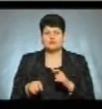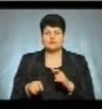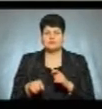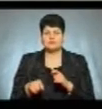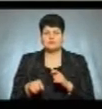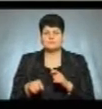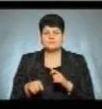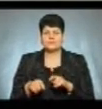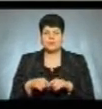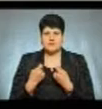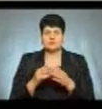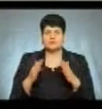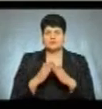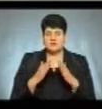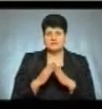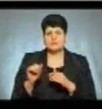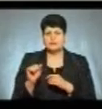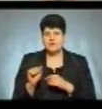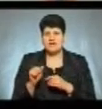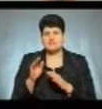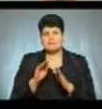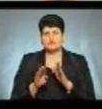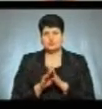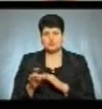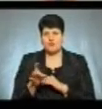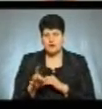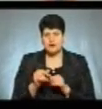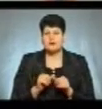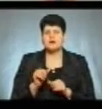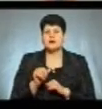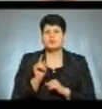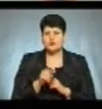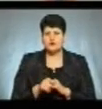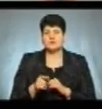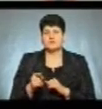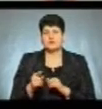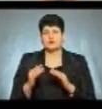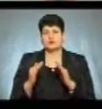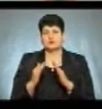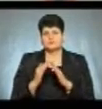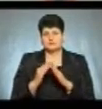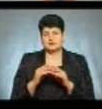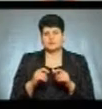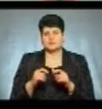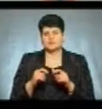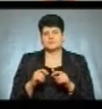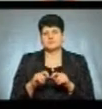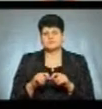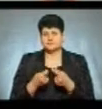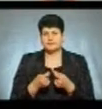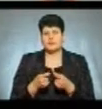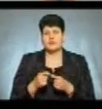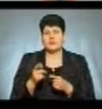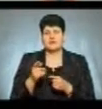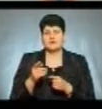будівель зафіксовано в Теребовлянському та Підволочиському районі. Крім цього, постраждала будівля Підволочиської центральної